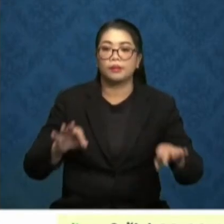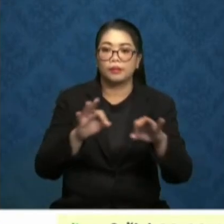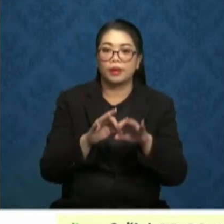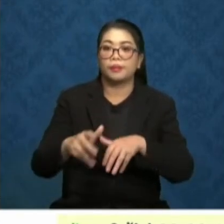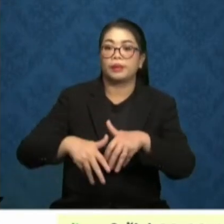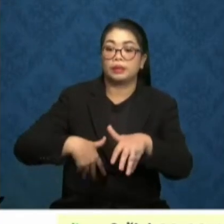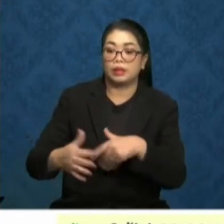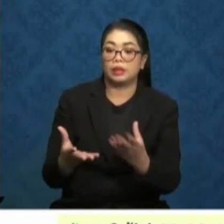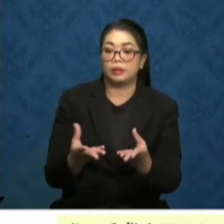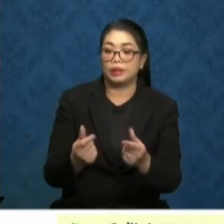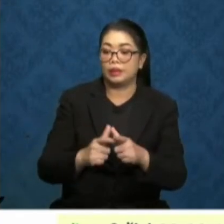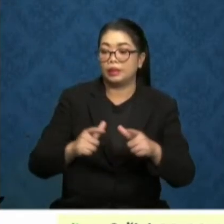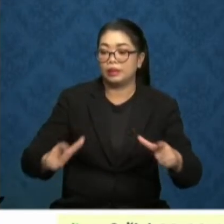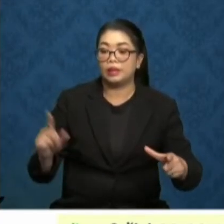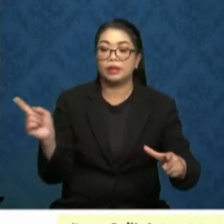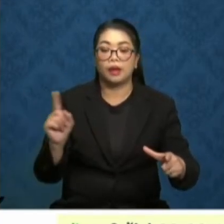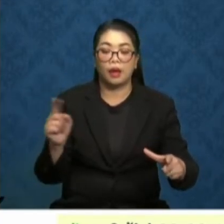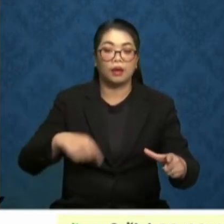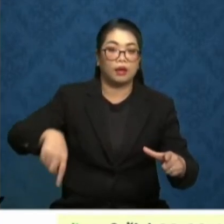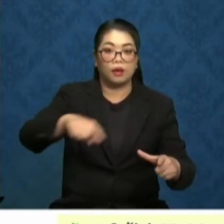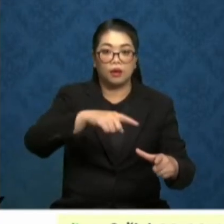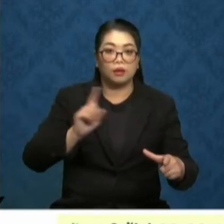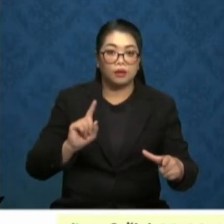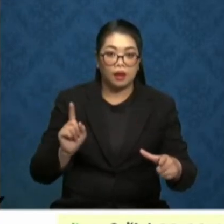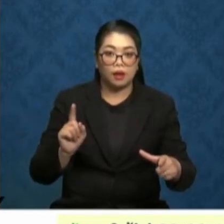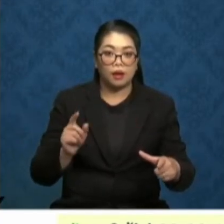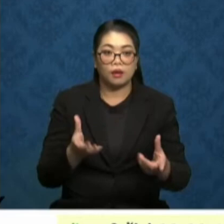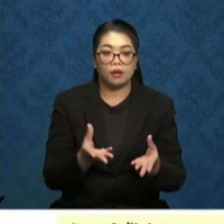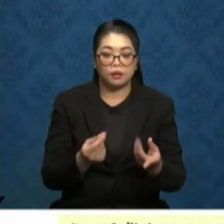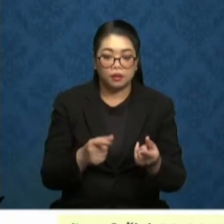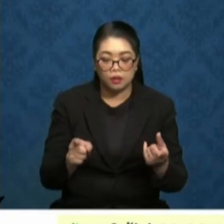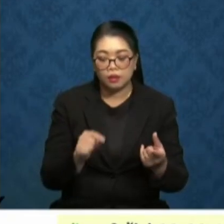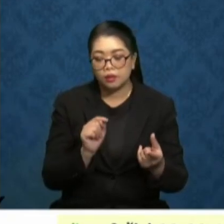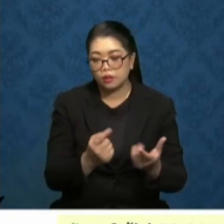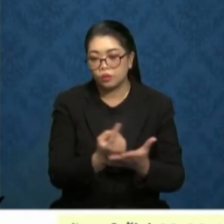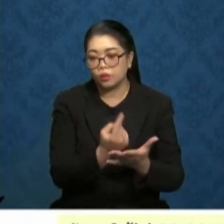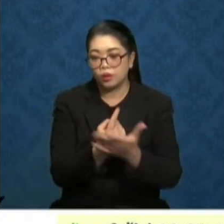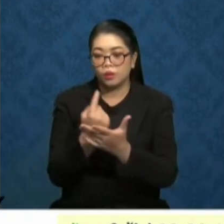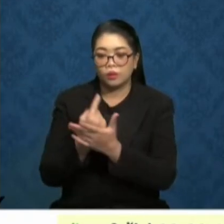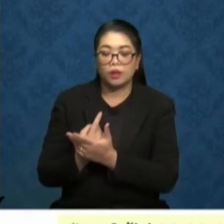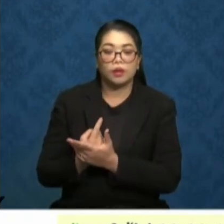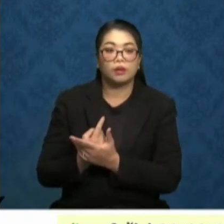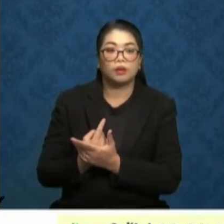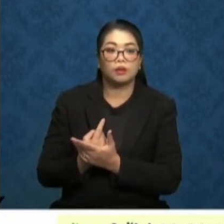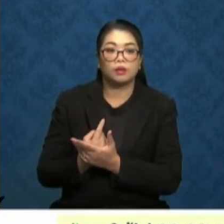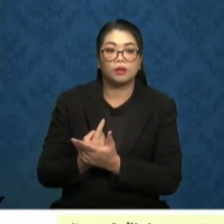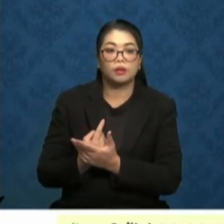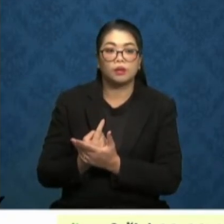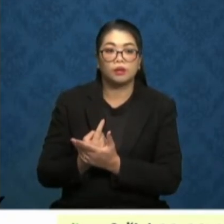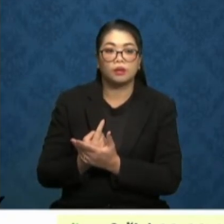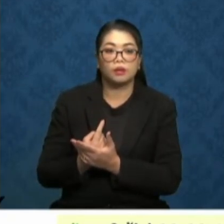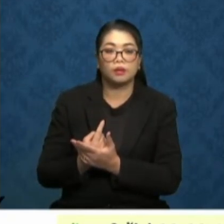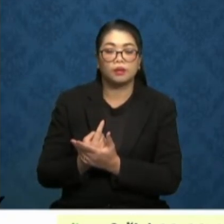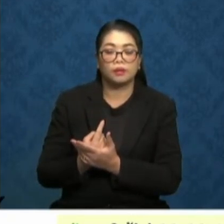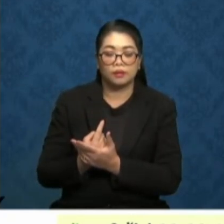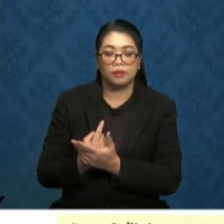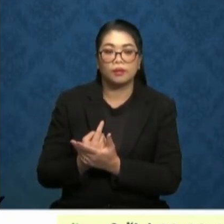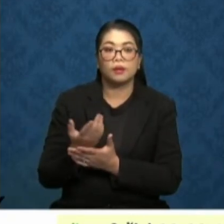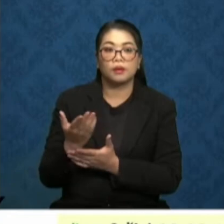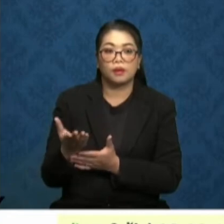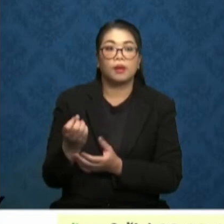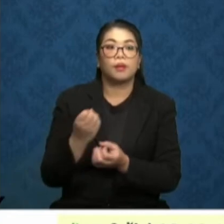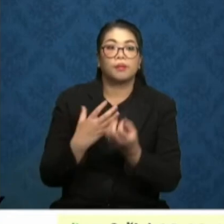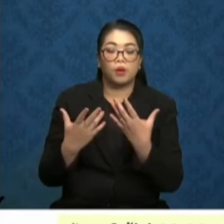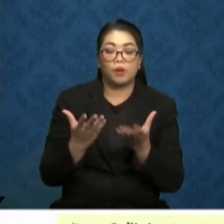ถ้พึนที่ใดกOUGHแล้แต่ócทahren ทั่านผงโโ ทมตัวแทนของทานสมาชิกสพาฟุท rab Beแต่